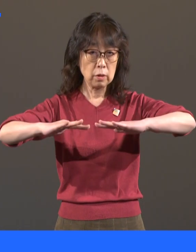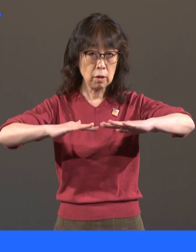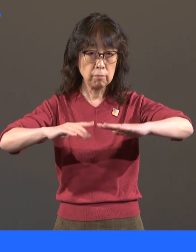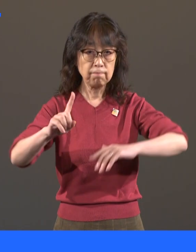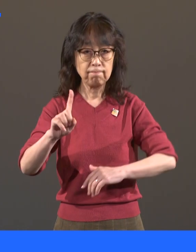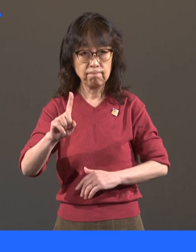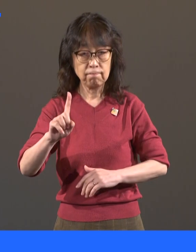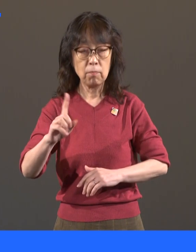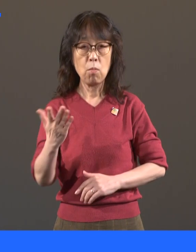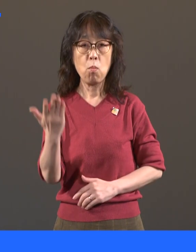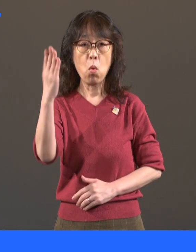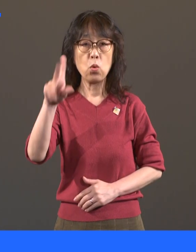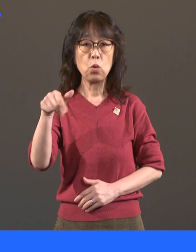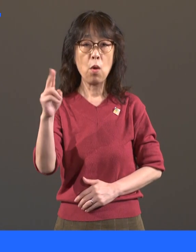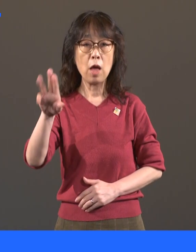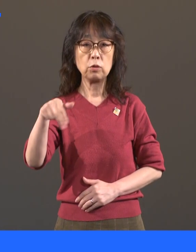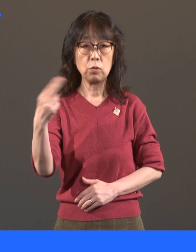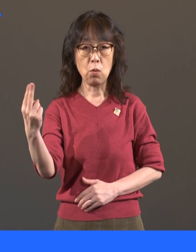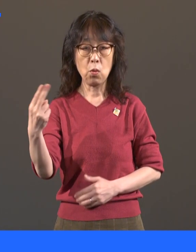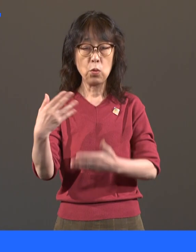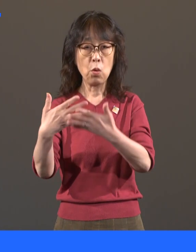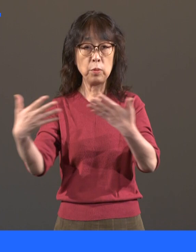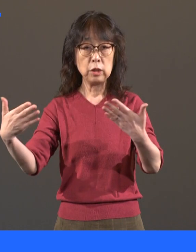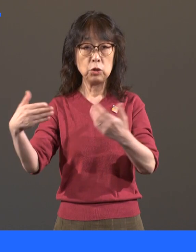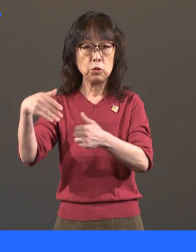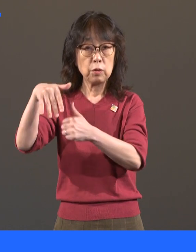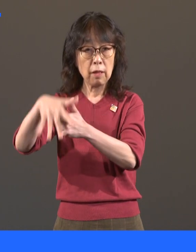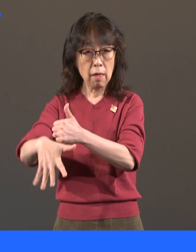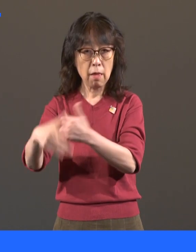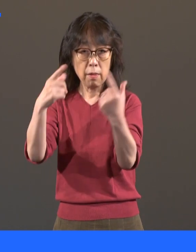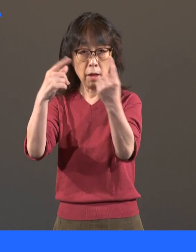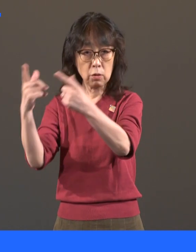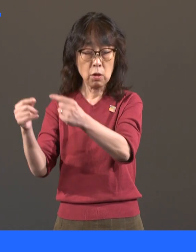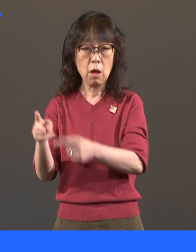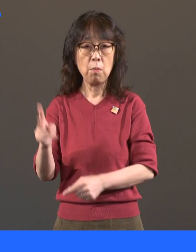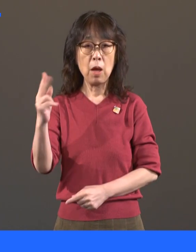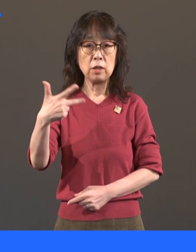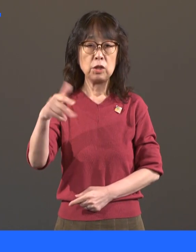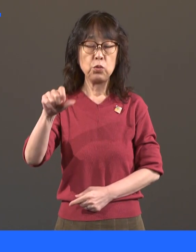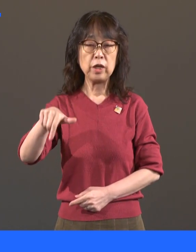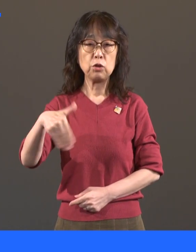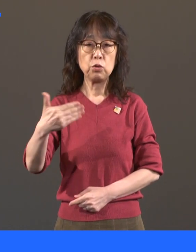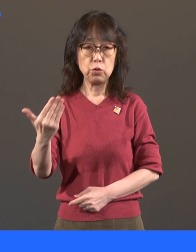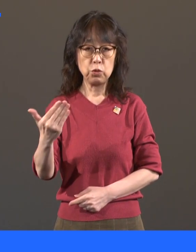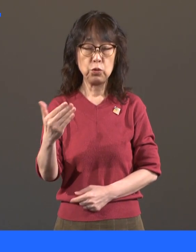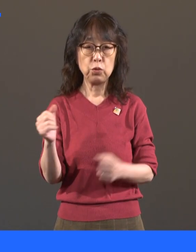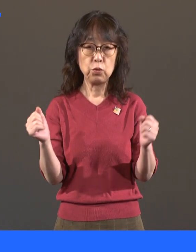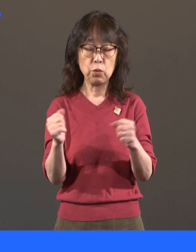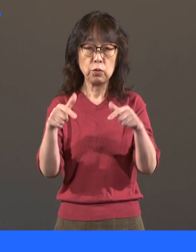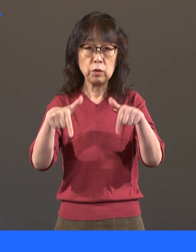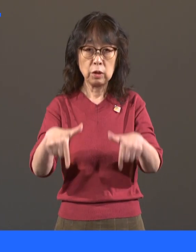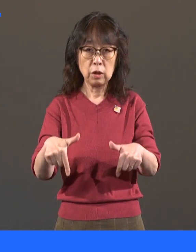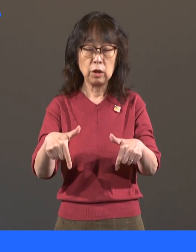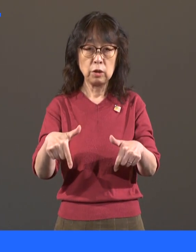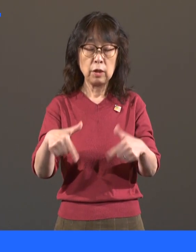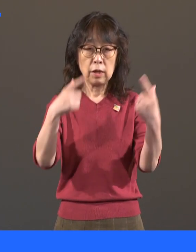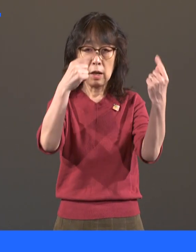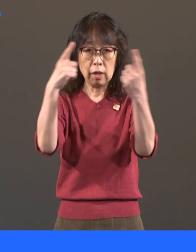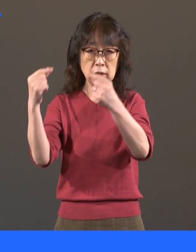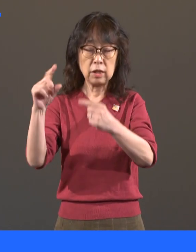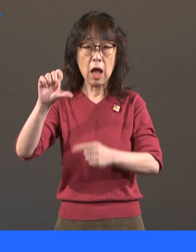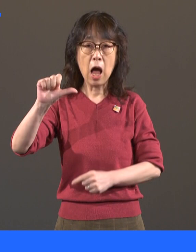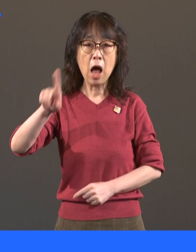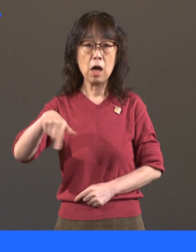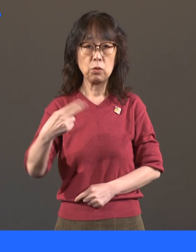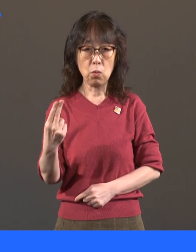はポートランドの美術系大学でありますパシフィックノースウエストカレッジオブアートと協定を結